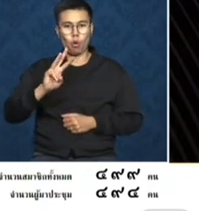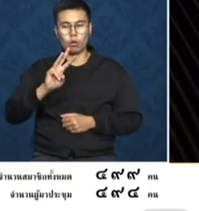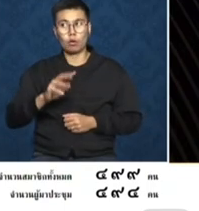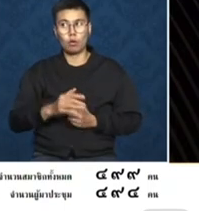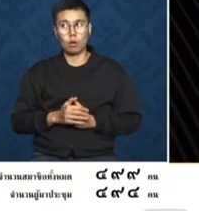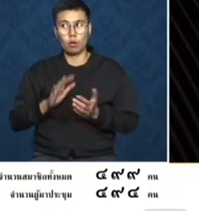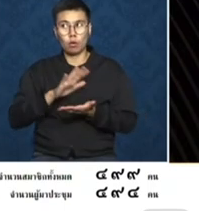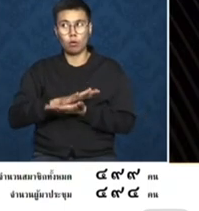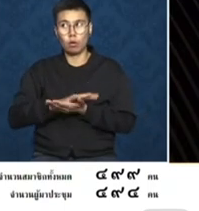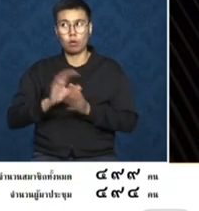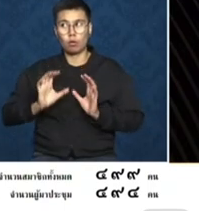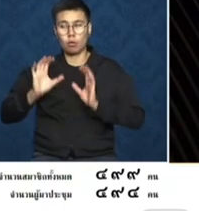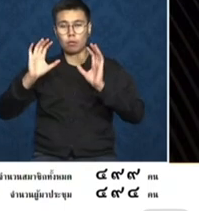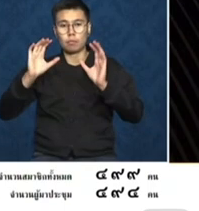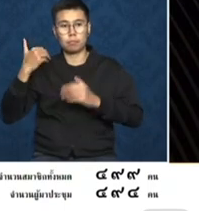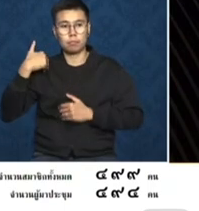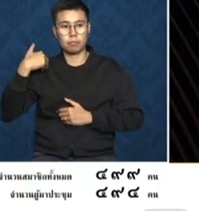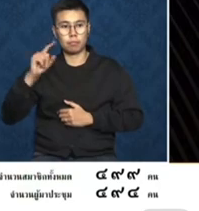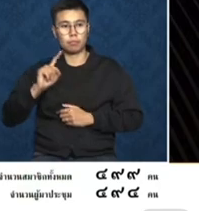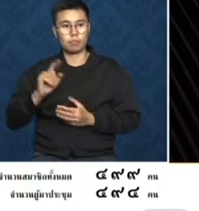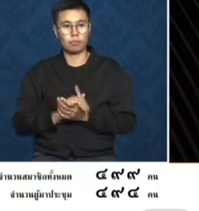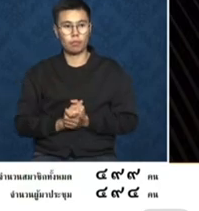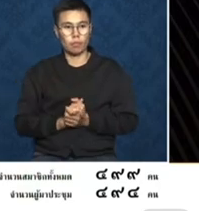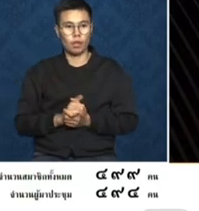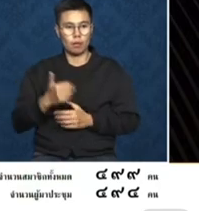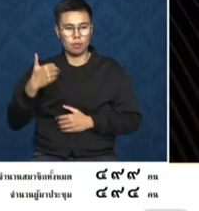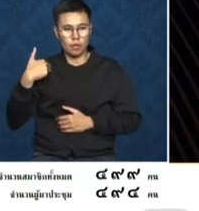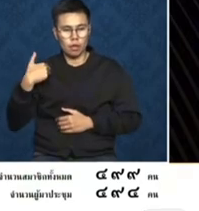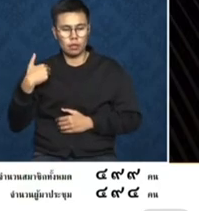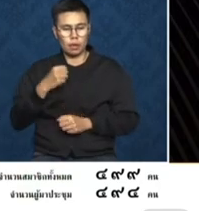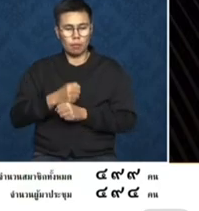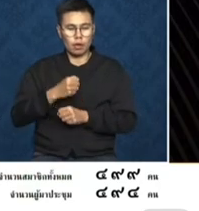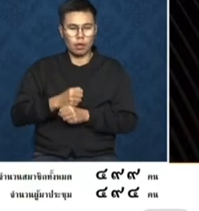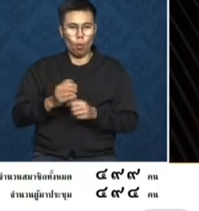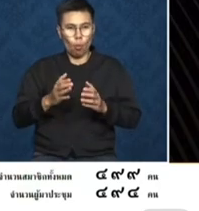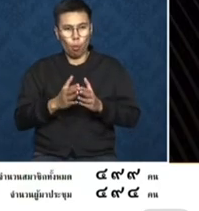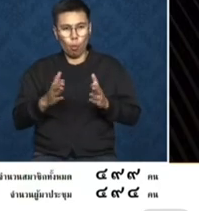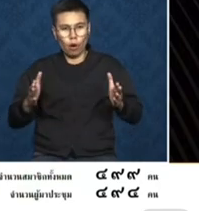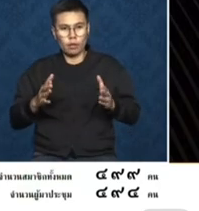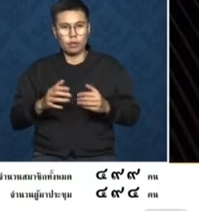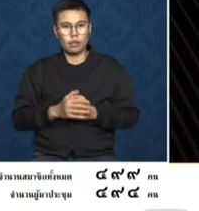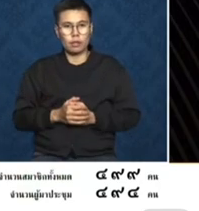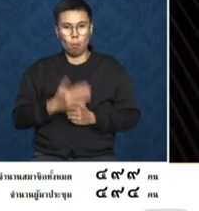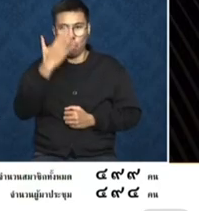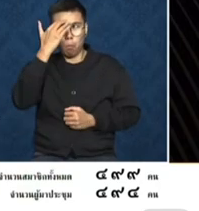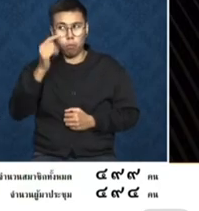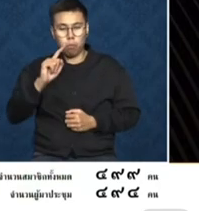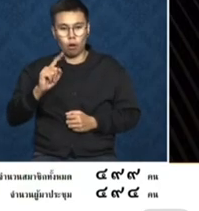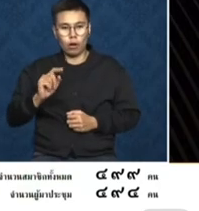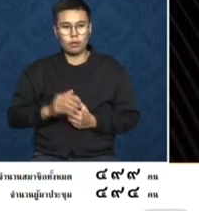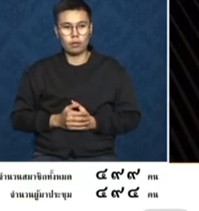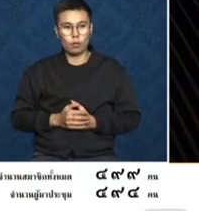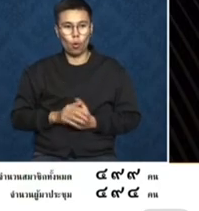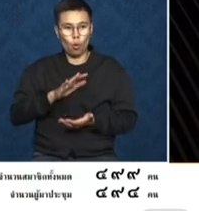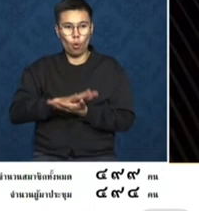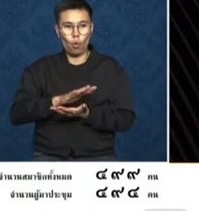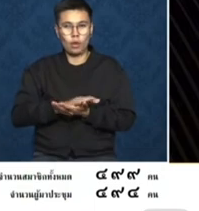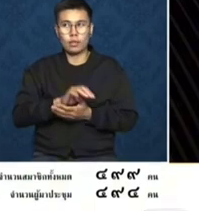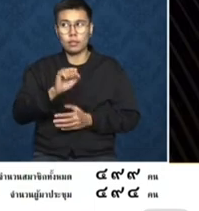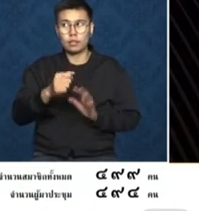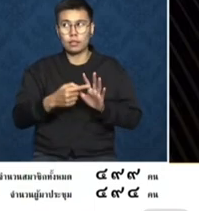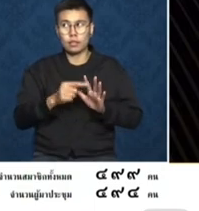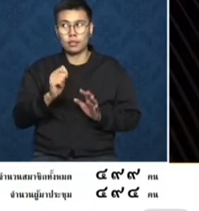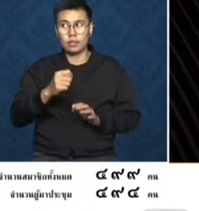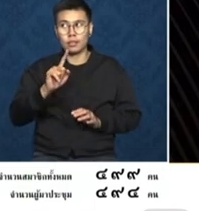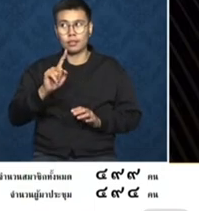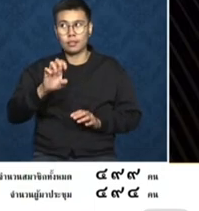สอพทอนะครัมีแต่จะถูกทางให้กว้างขึ้นเรื่อย ๆนั่เปเพรอะไรครับโงเรีนสาธิตเนี่ยเขา